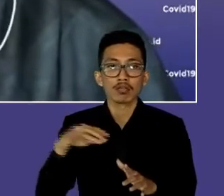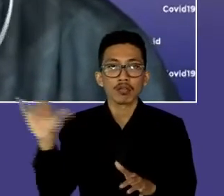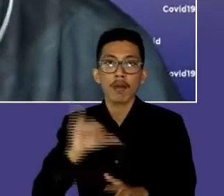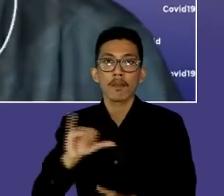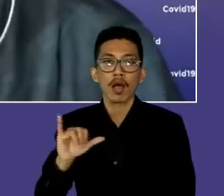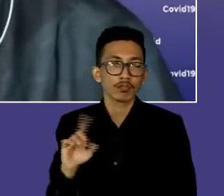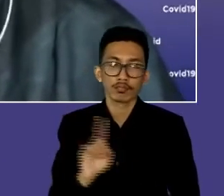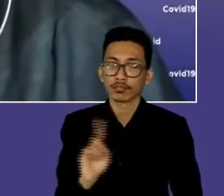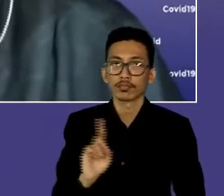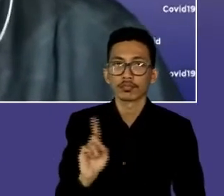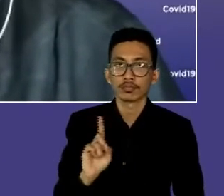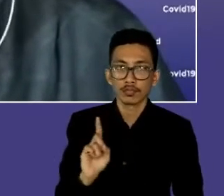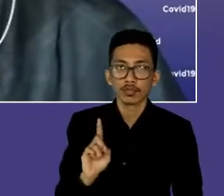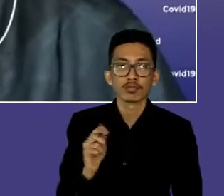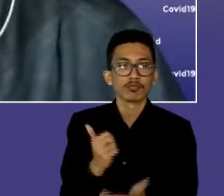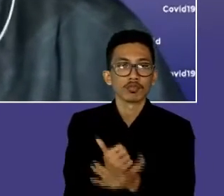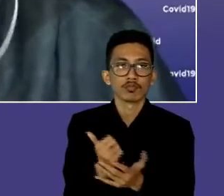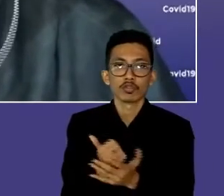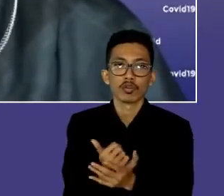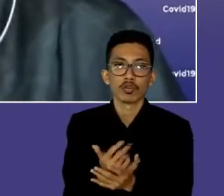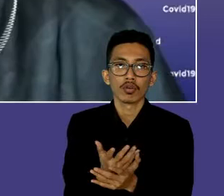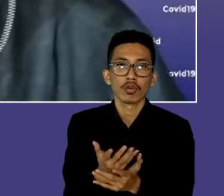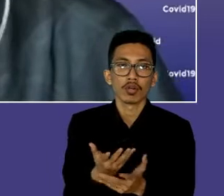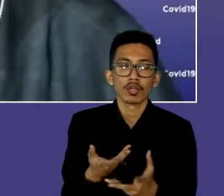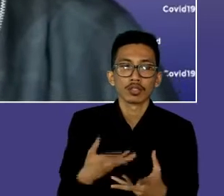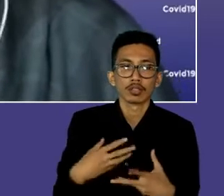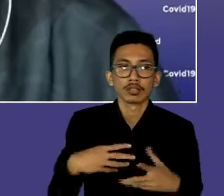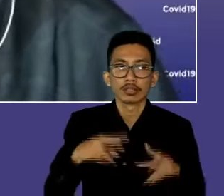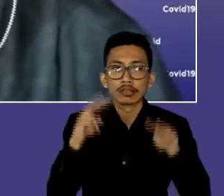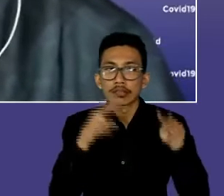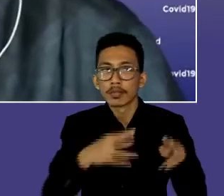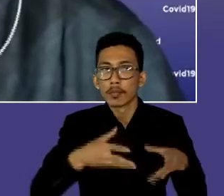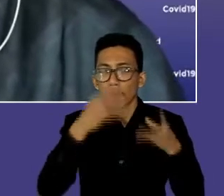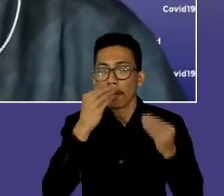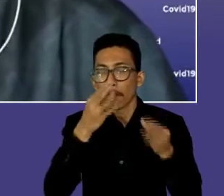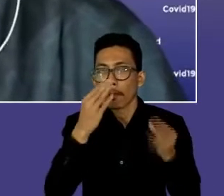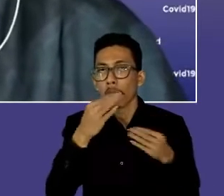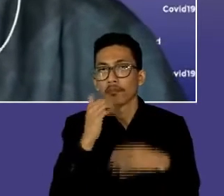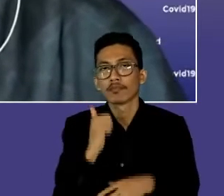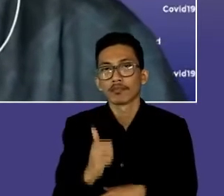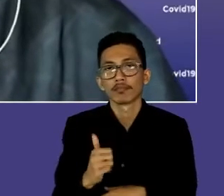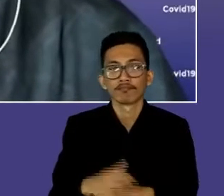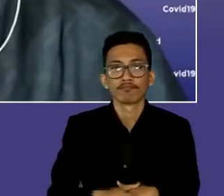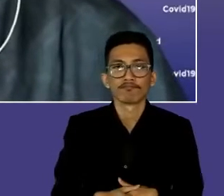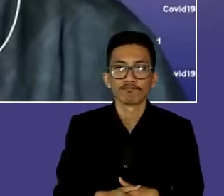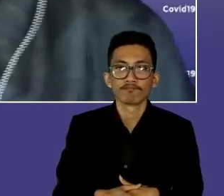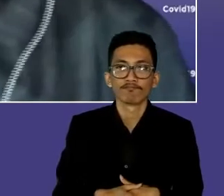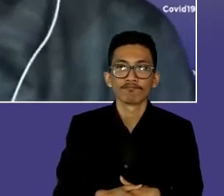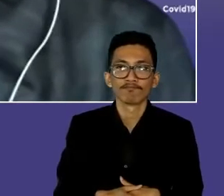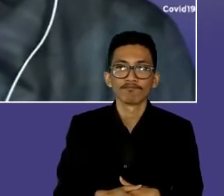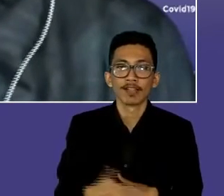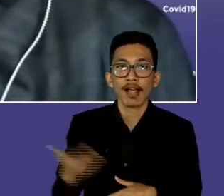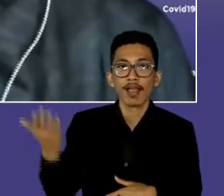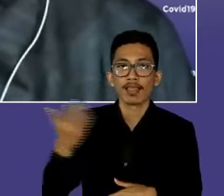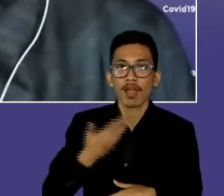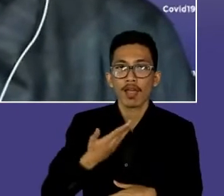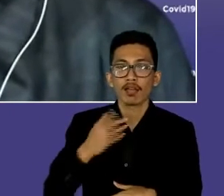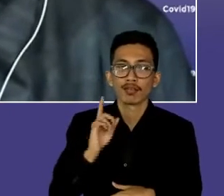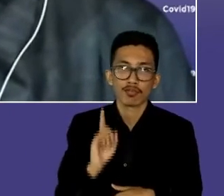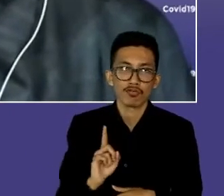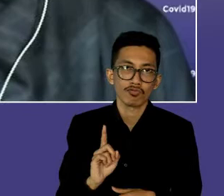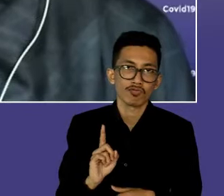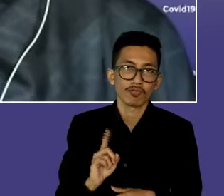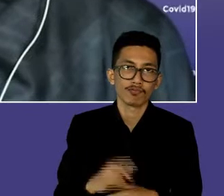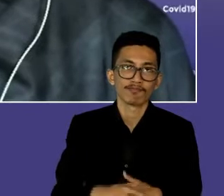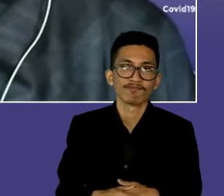pembelajarannya dikejar, lesson learn-nya itu yang kita harus kejar dong pastinya ya. Dr. Dewi, kita terima satu pertanyaan boleh ya? Sebelum kita